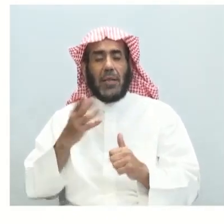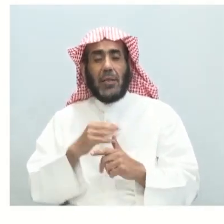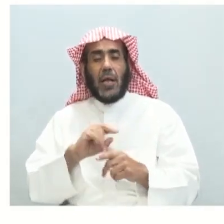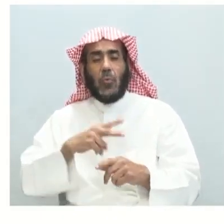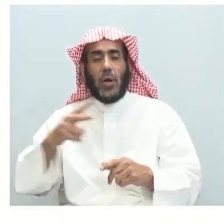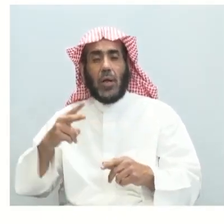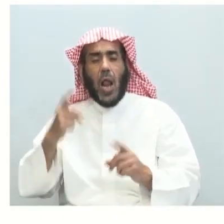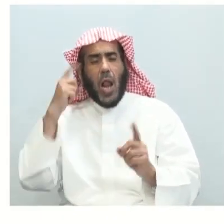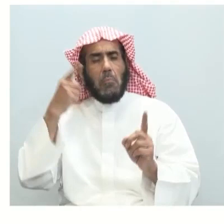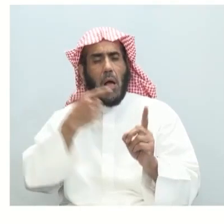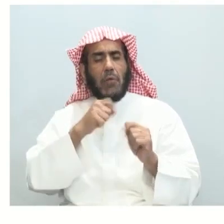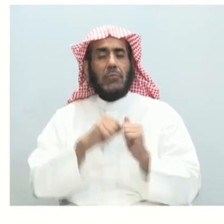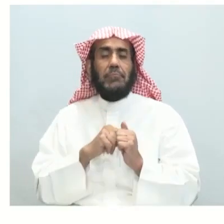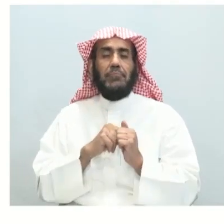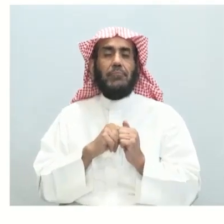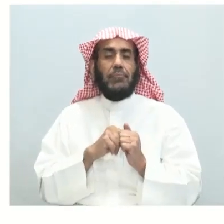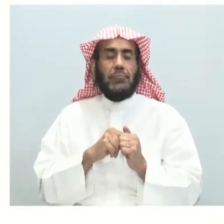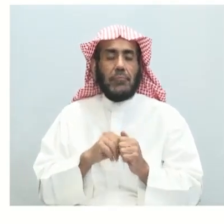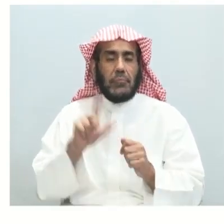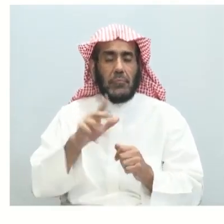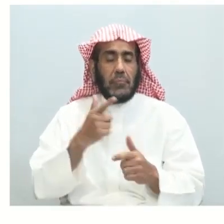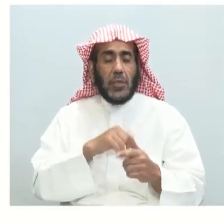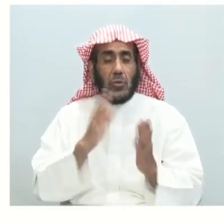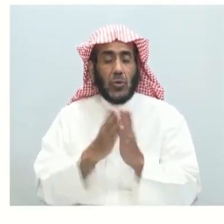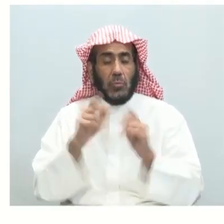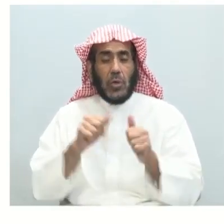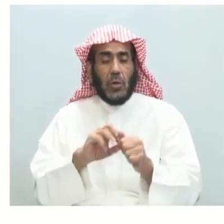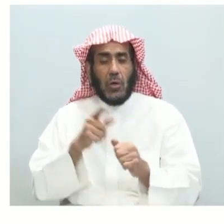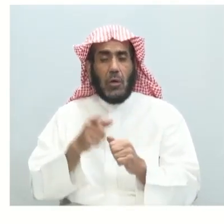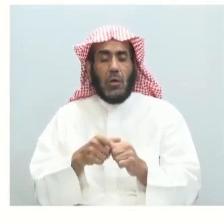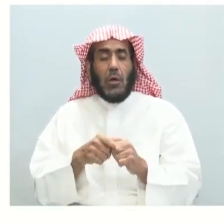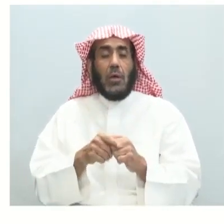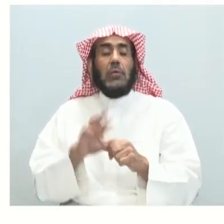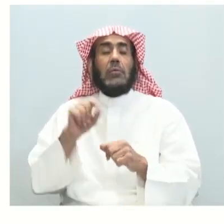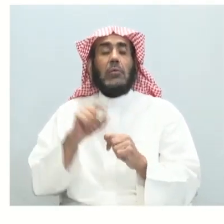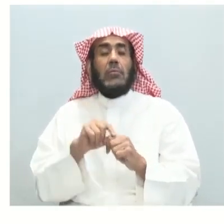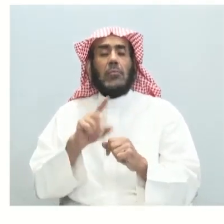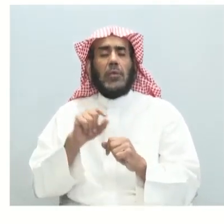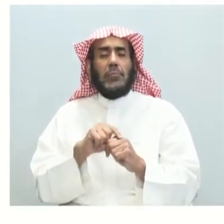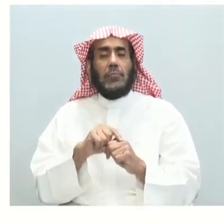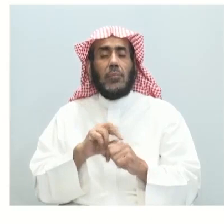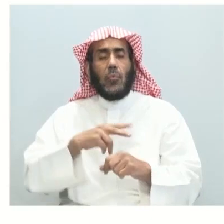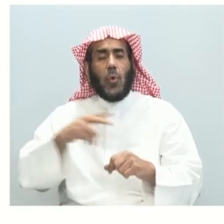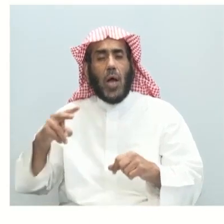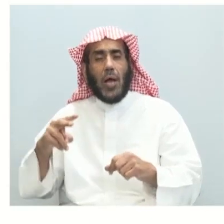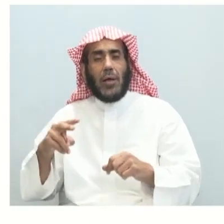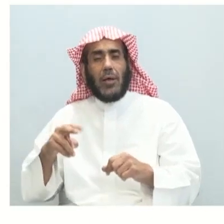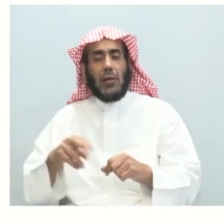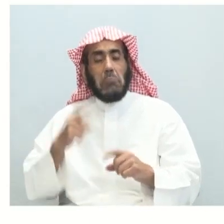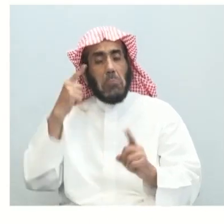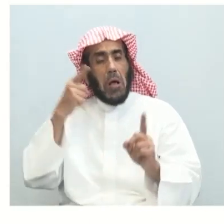انواع المعارف اذن درس اليوم باذن الله سيكون ماذا احسنتم ممتاز انواع ماذا